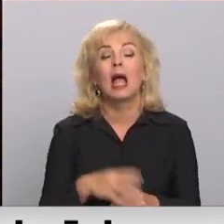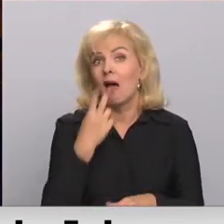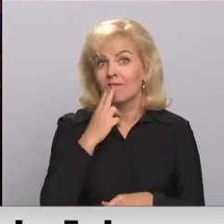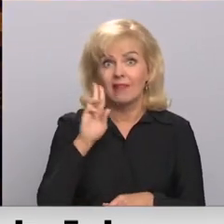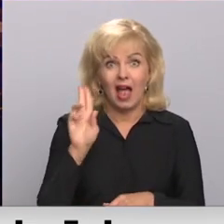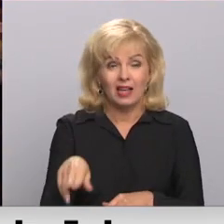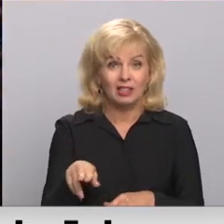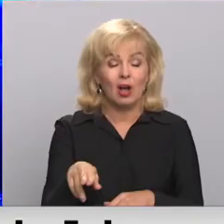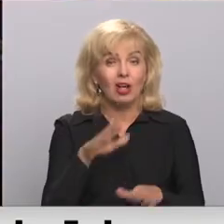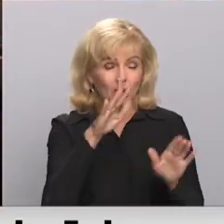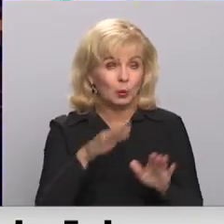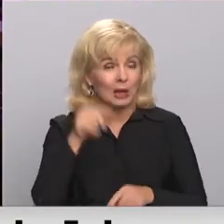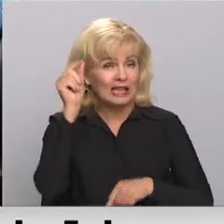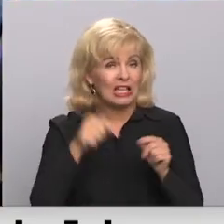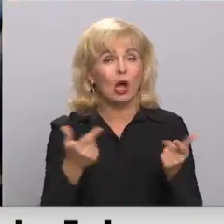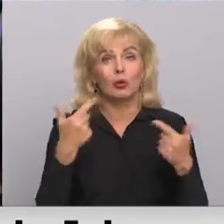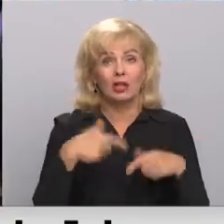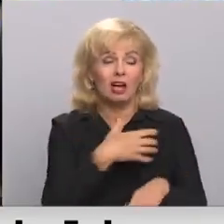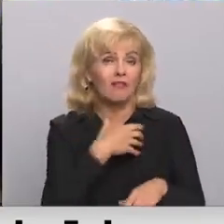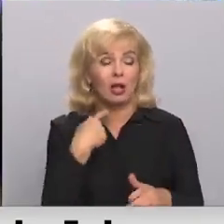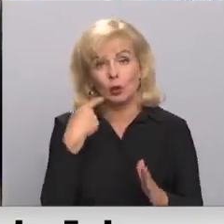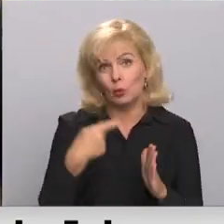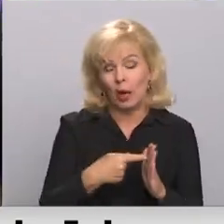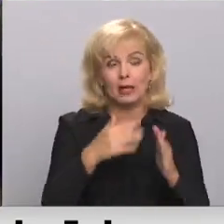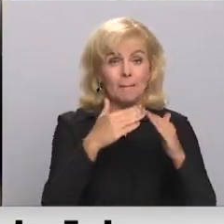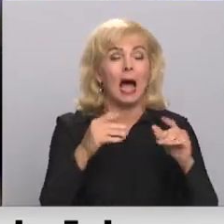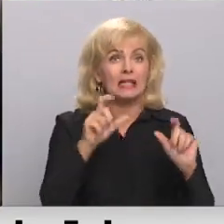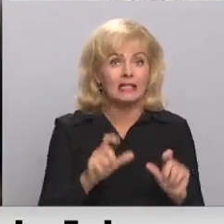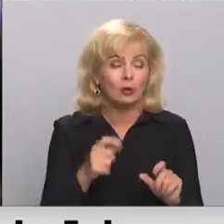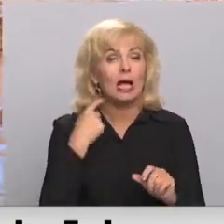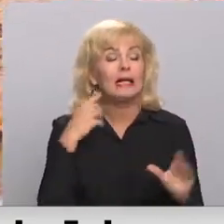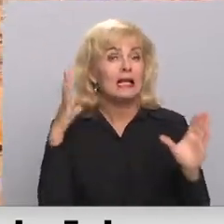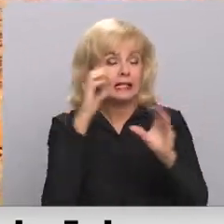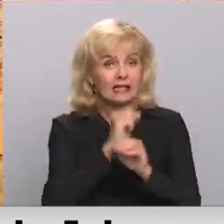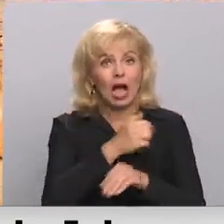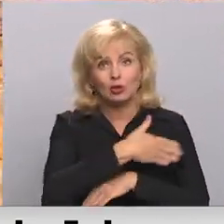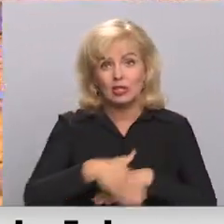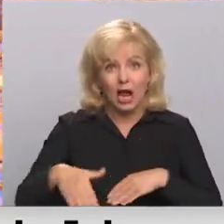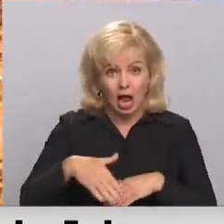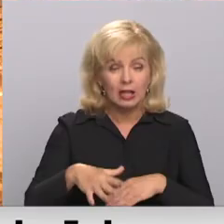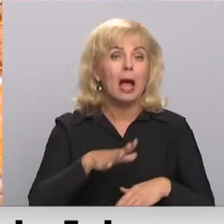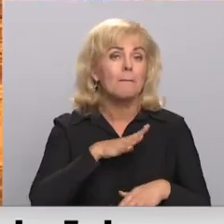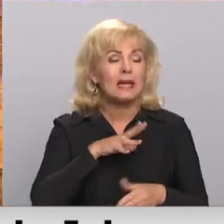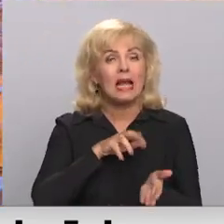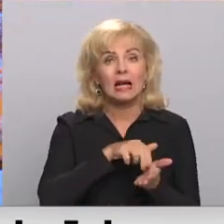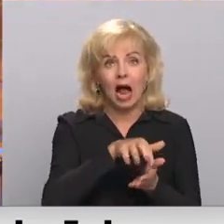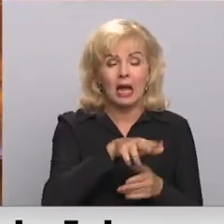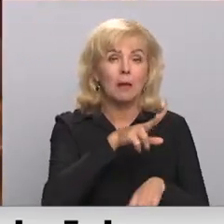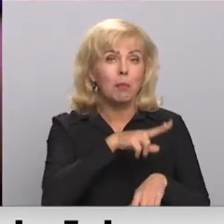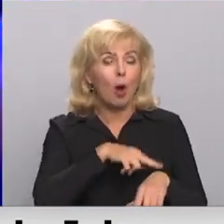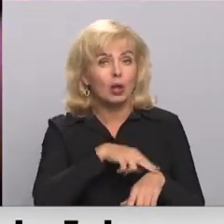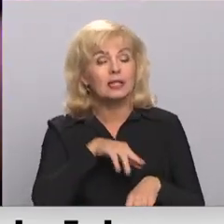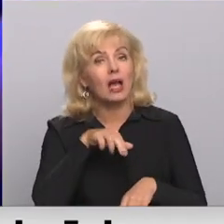Neskatoties uz rudenīgu lietaino laiku un valdības noteikto mājasēdi, Rīgas naksnīgajās ielās netrūka gājēji, ko policija